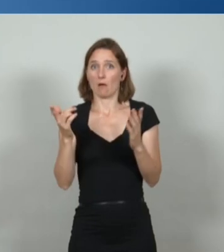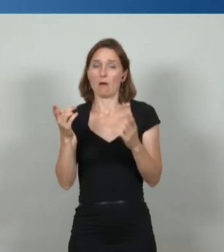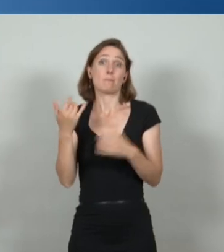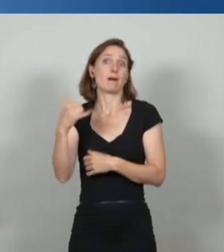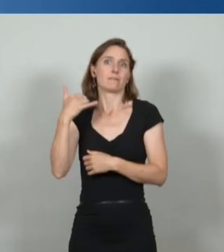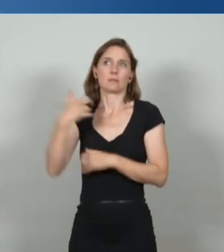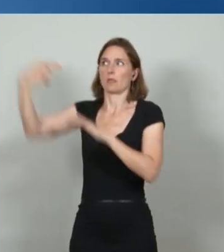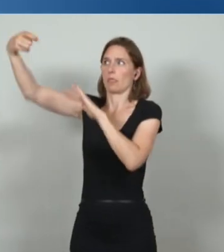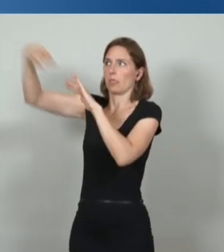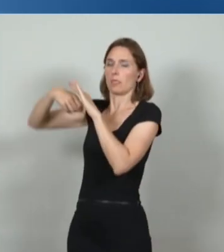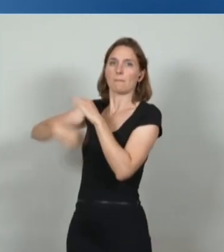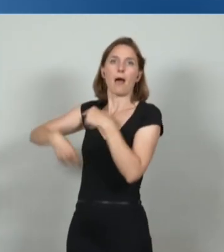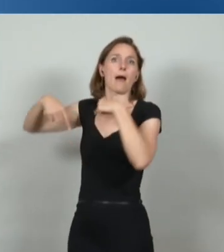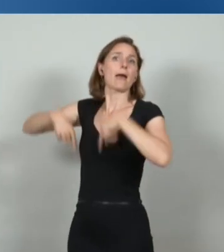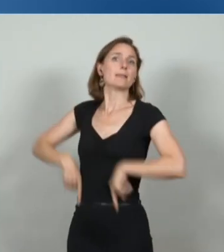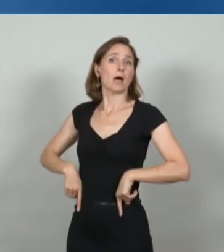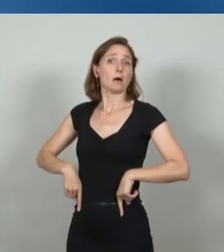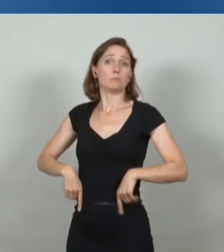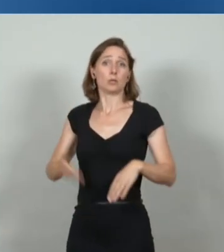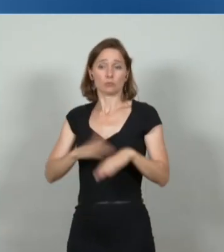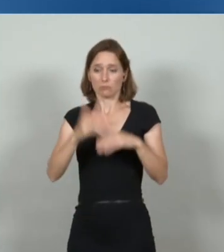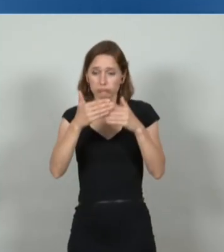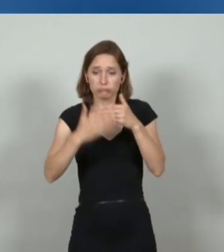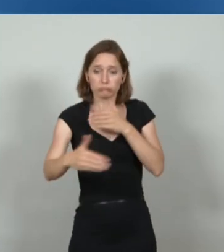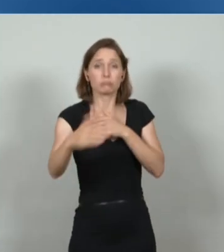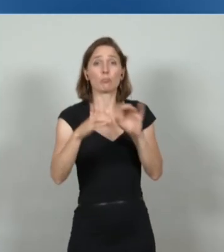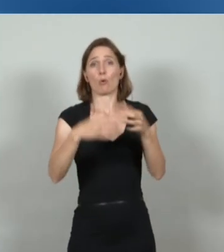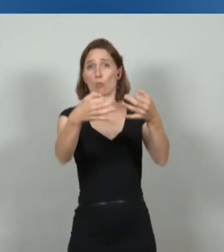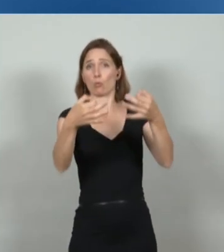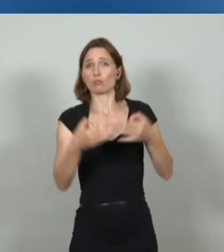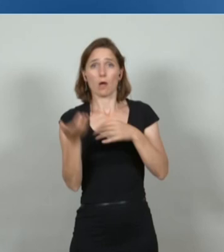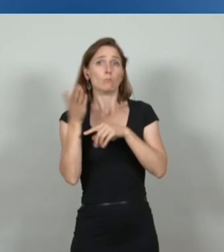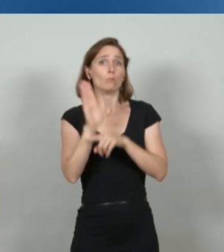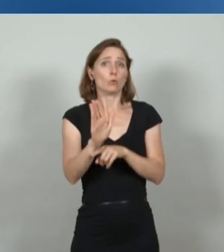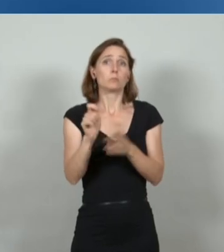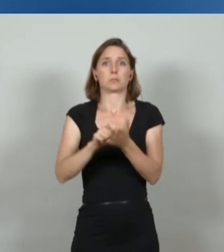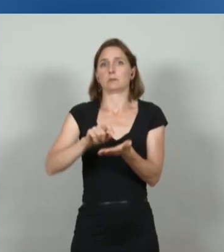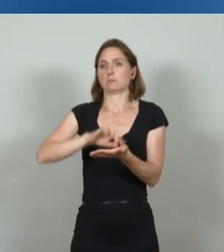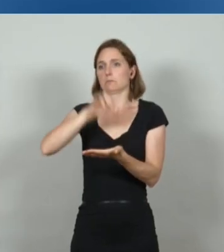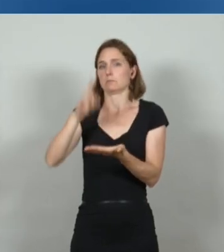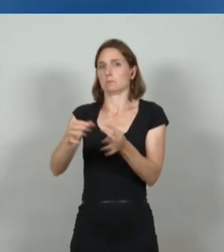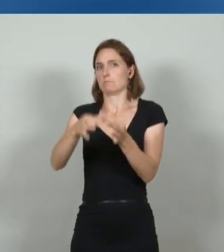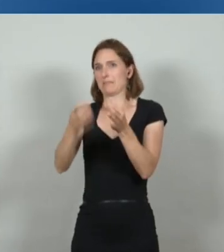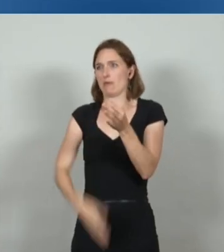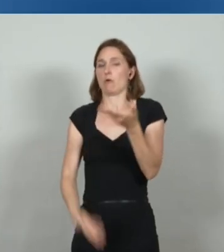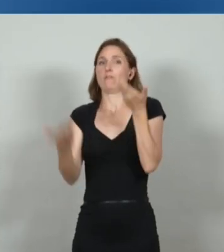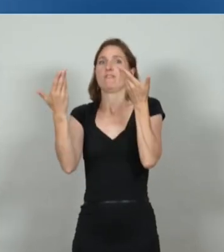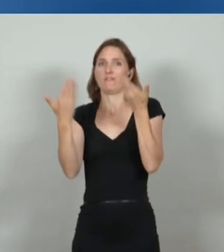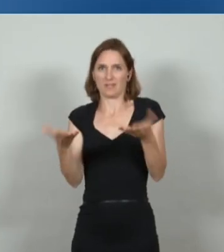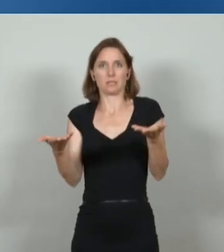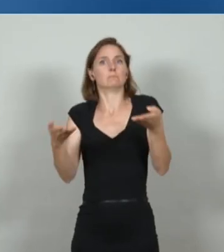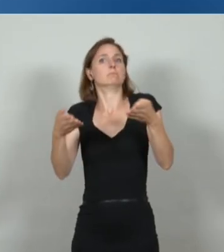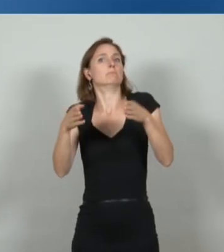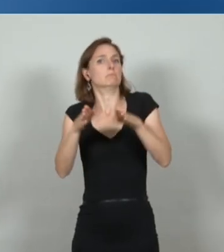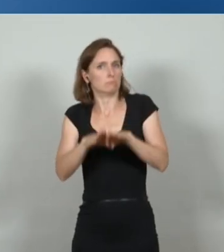difficulté demain à présenter les éléments financiers une fois que la totalité du bilan aura été bouclée au niveau de l'agence